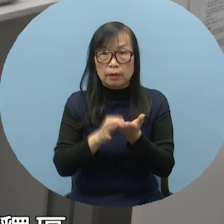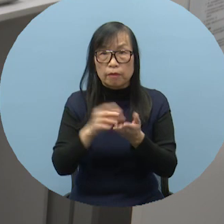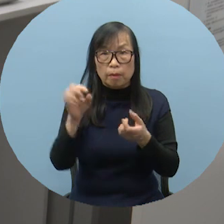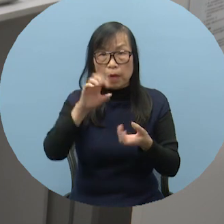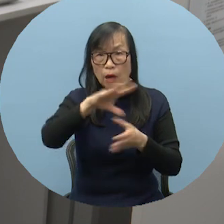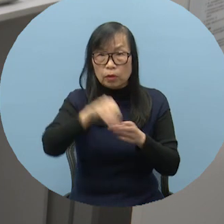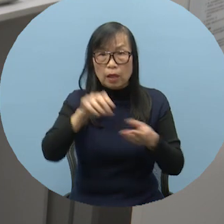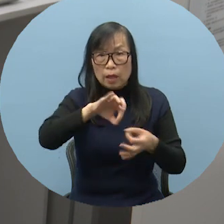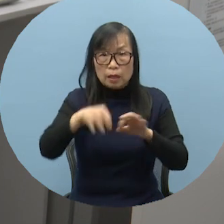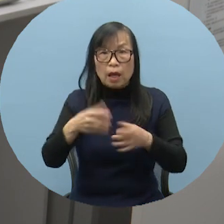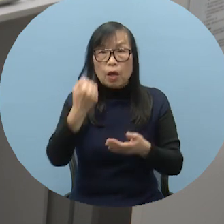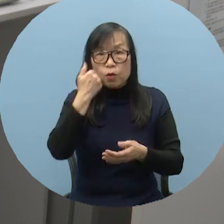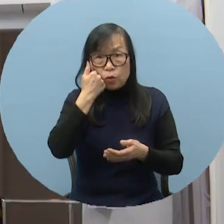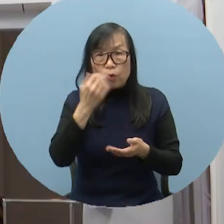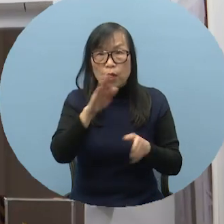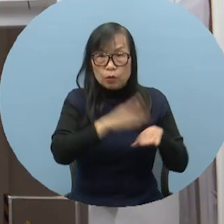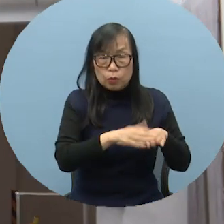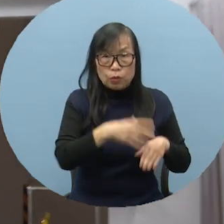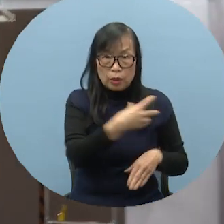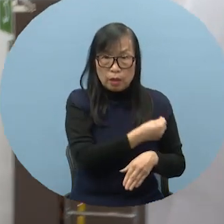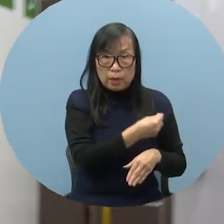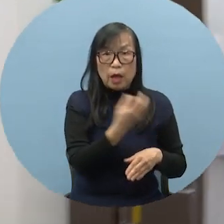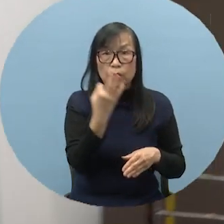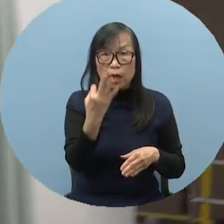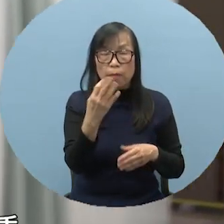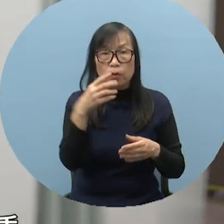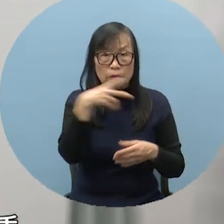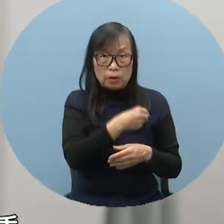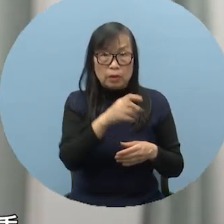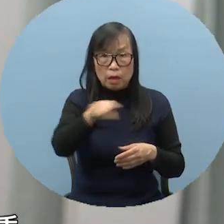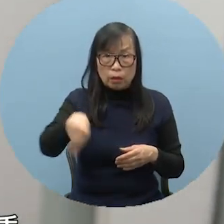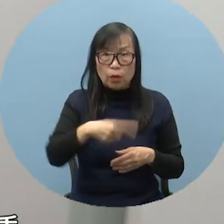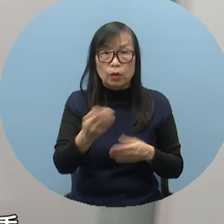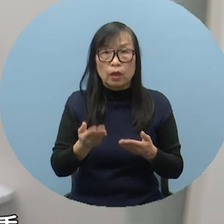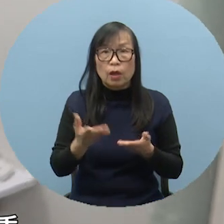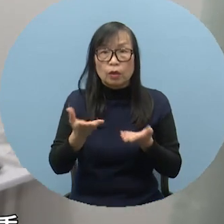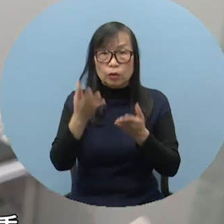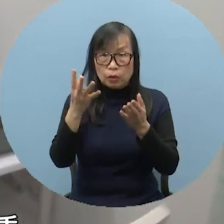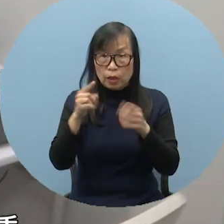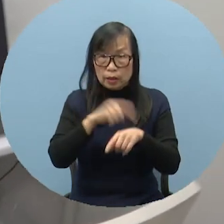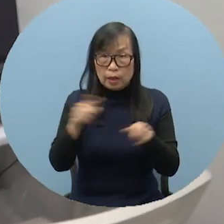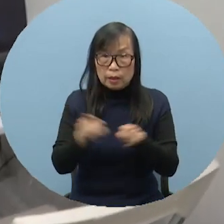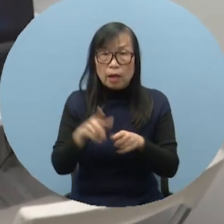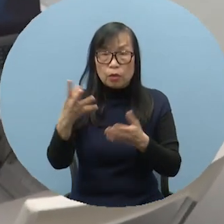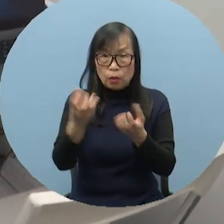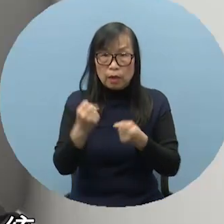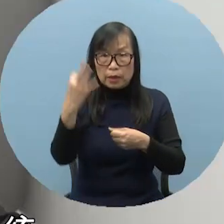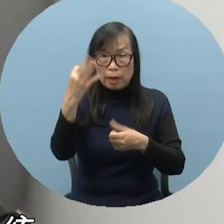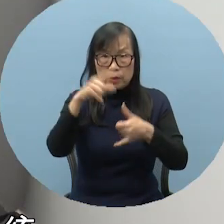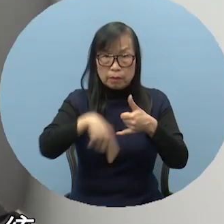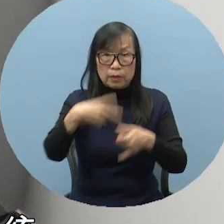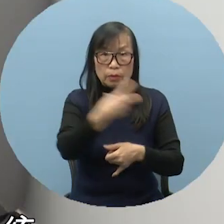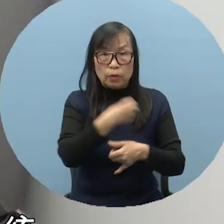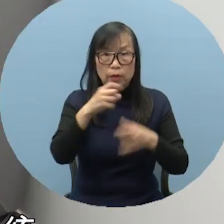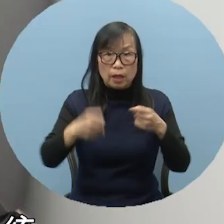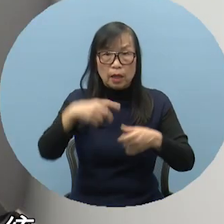区，有雪柜储存疫苗，并且有3个注射区，可以同时容纳3个人接种。车内